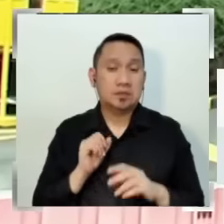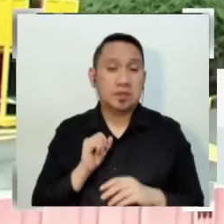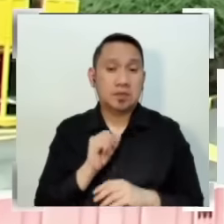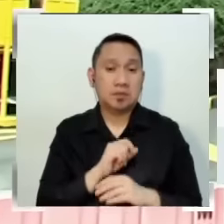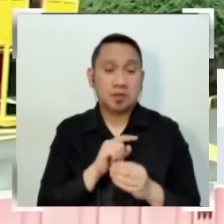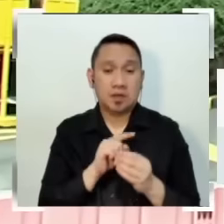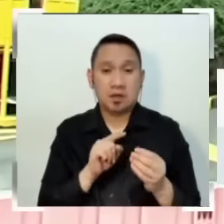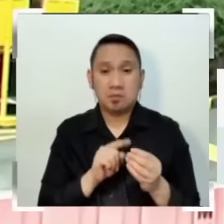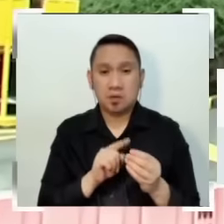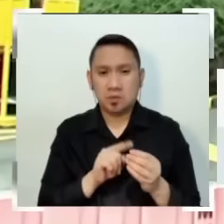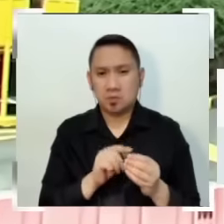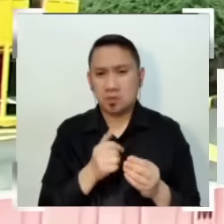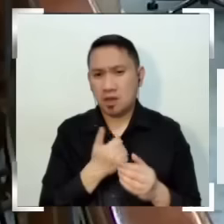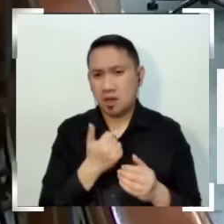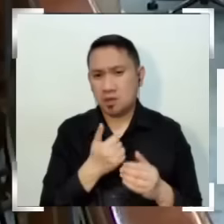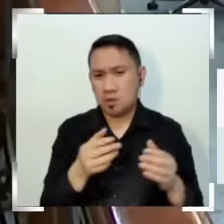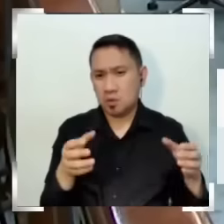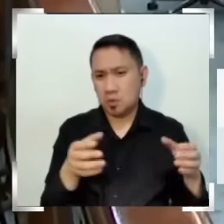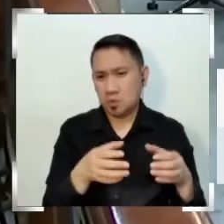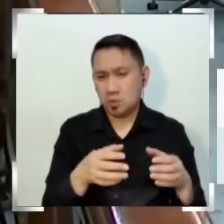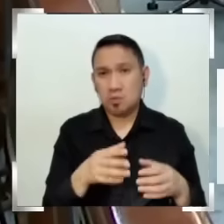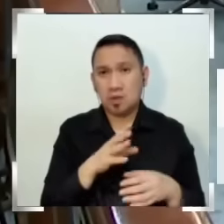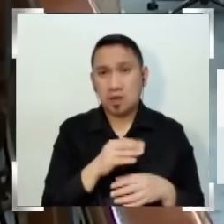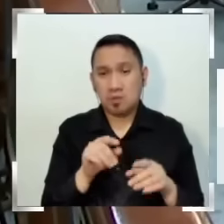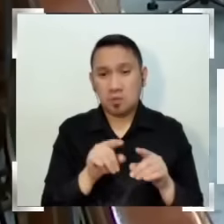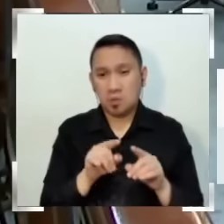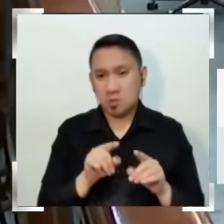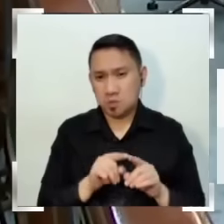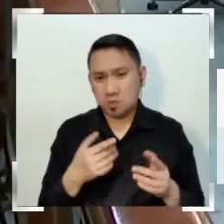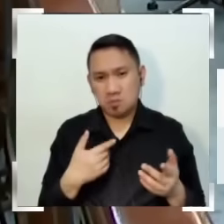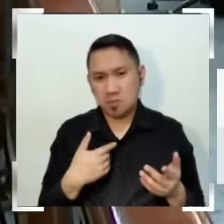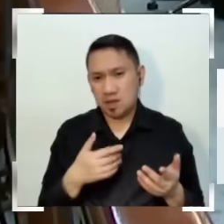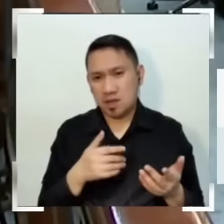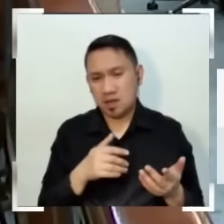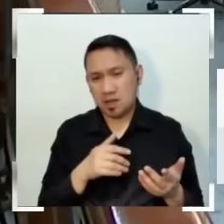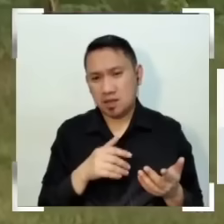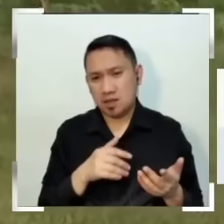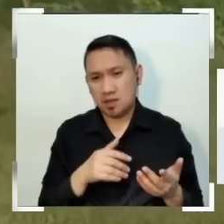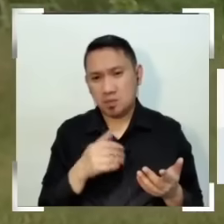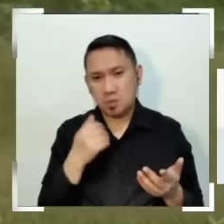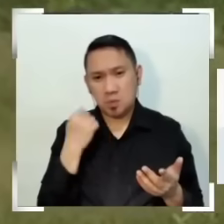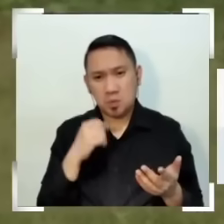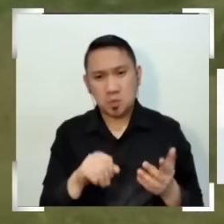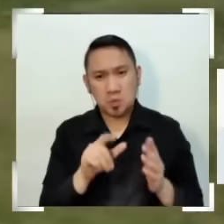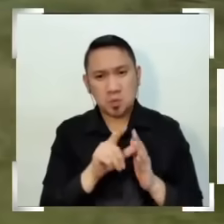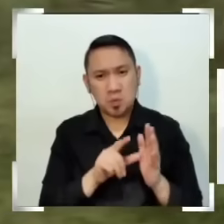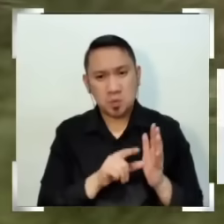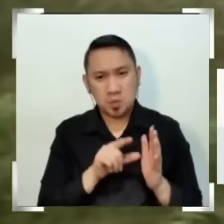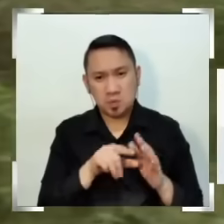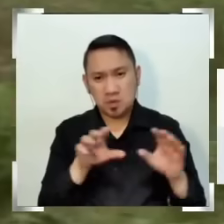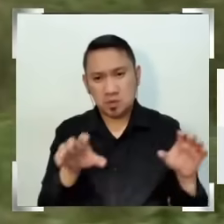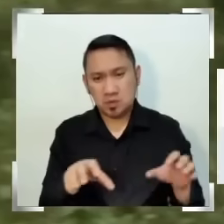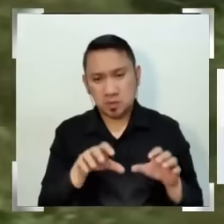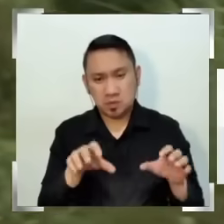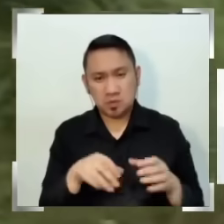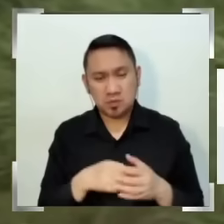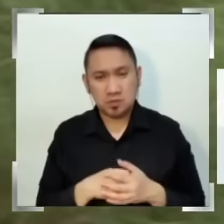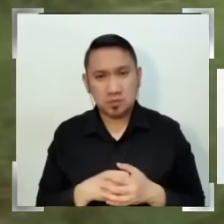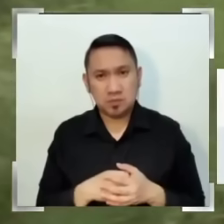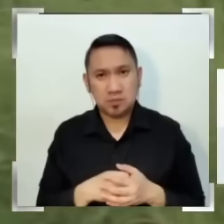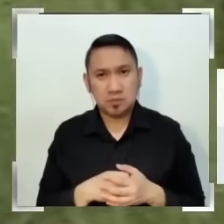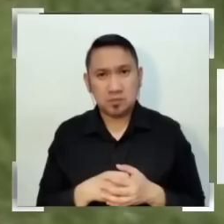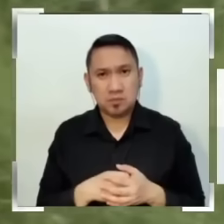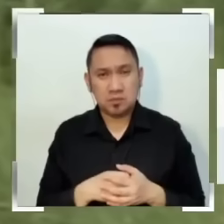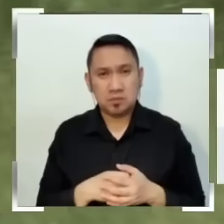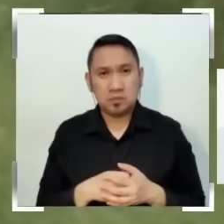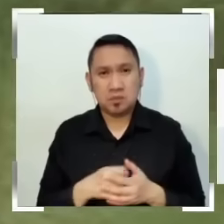ng SBSI na may mga illegal ding ginagawa sa kanlurang bahagi naman ng Socorro. Pero wala mga lumalabas na reklamo